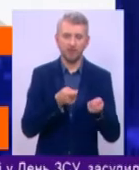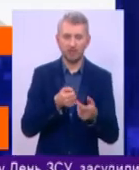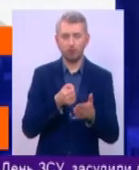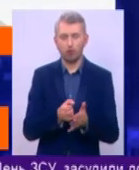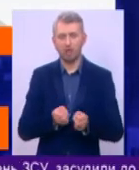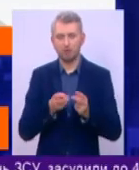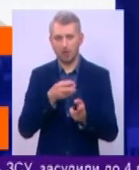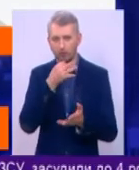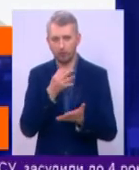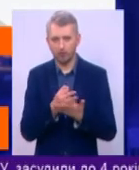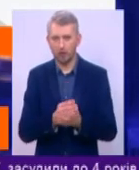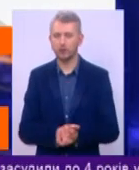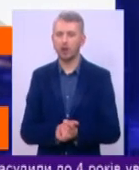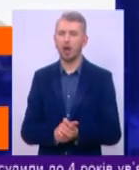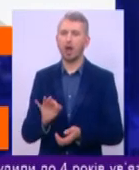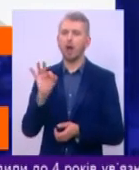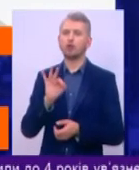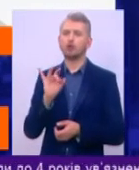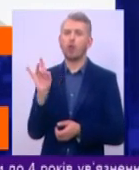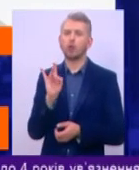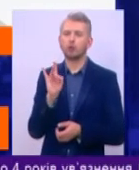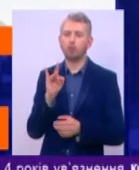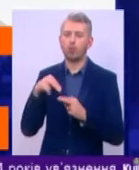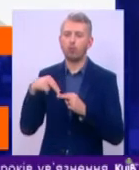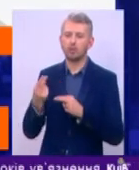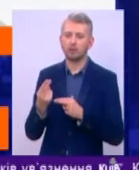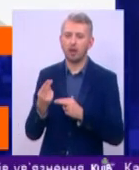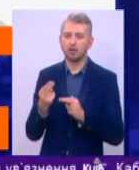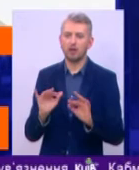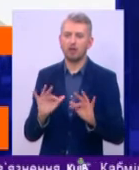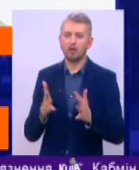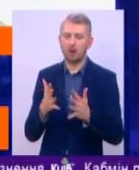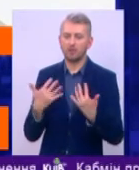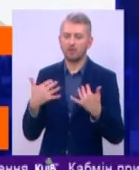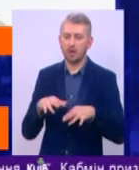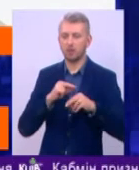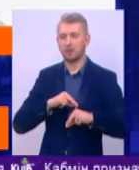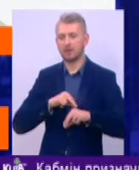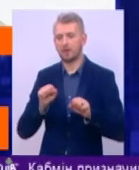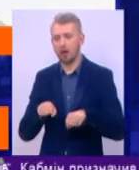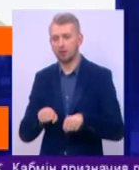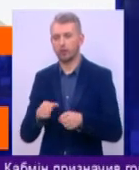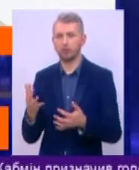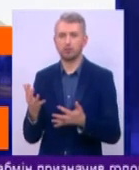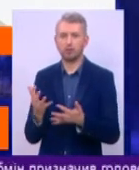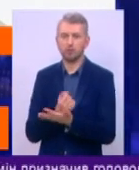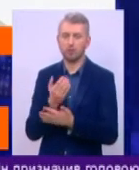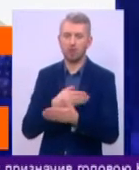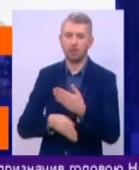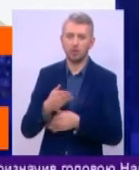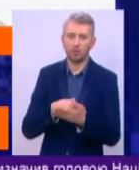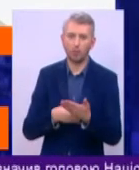кримінальної відповідальності. Пане Андрію, щодо розміру компенсації у разі втрати працездатності, набуття людиною